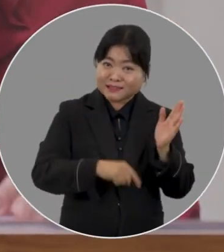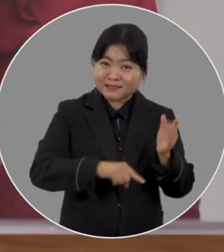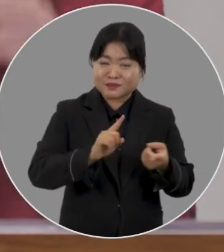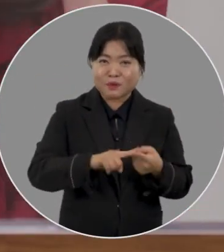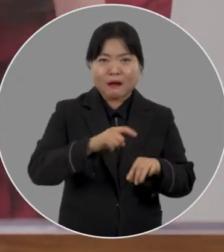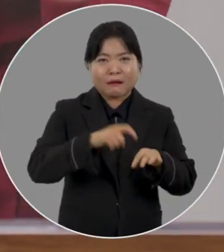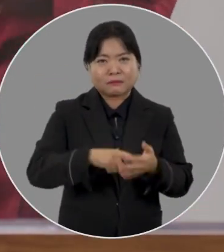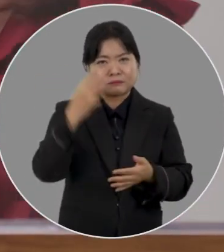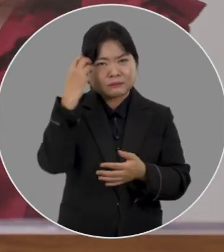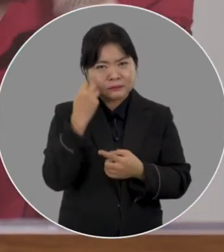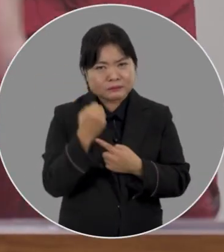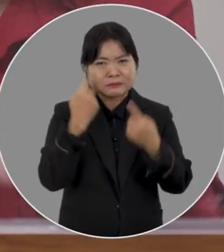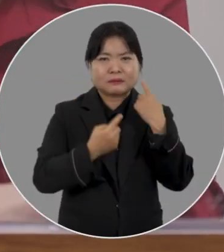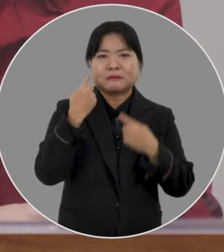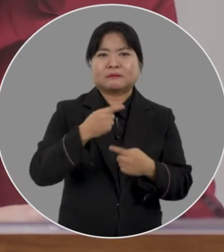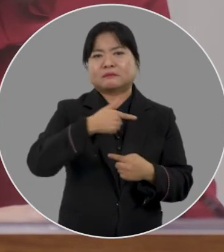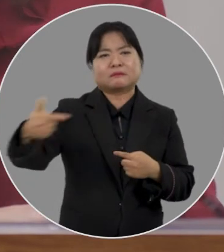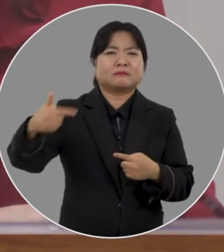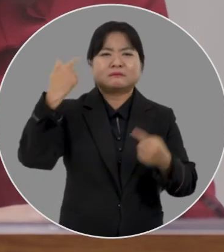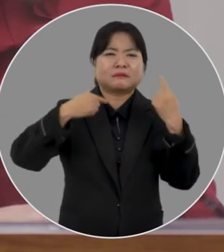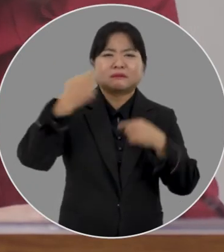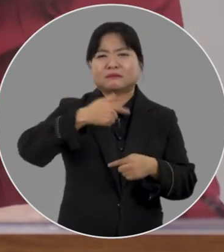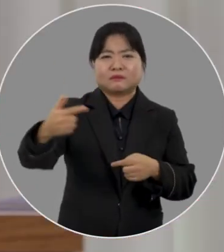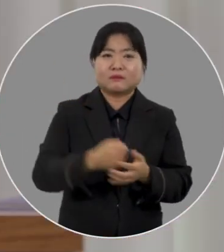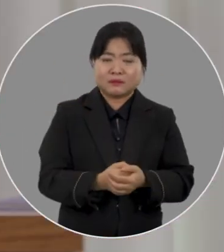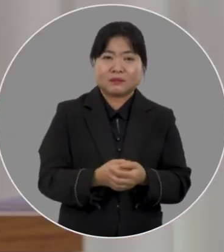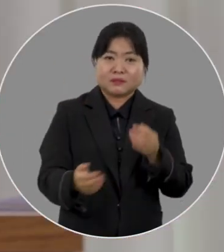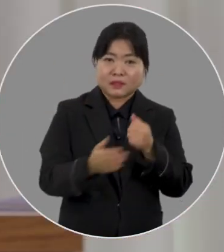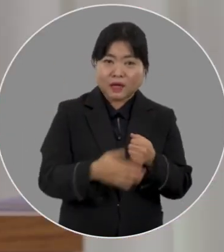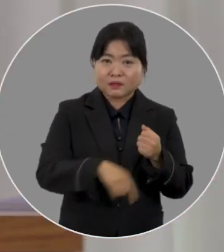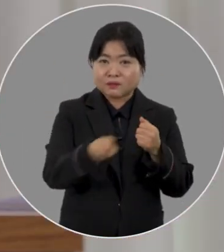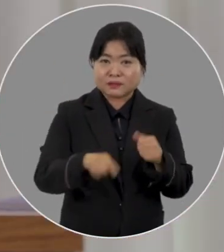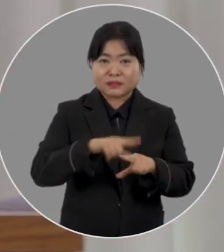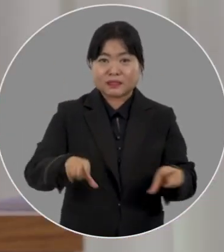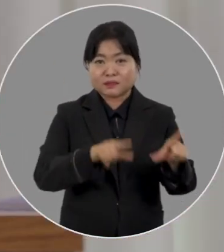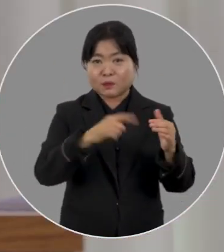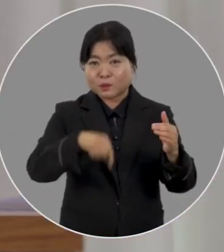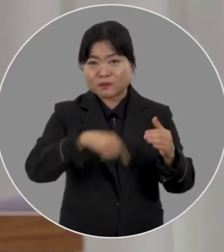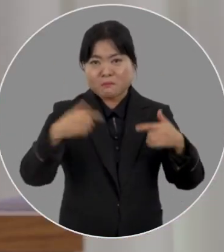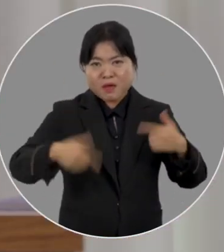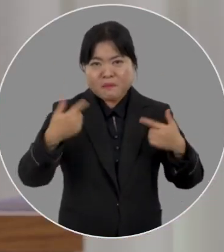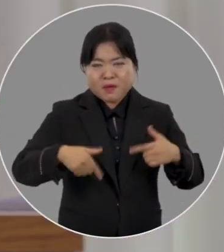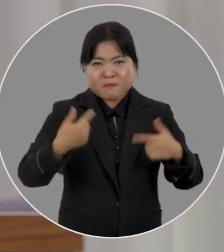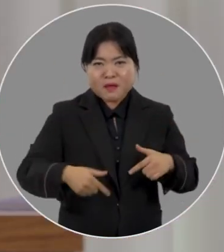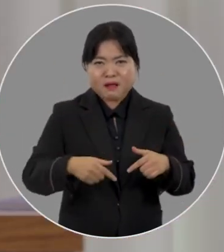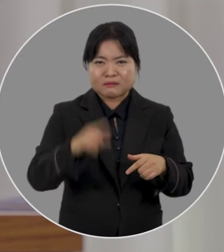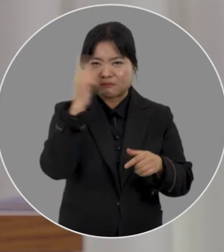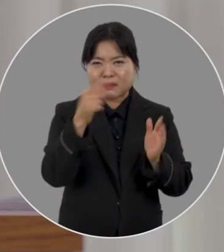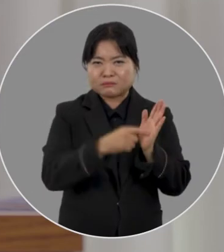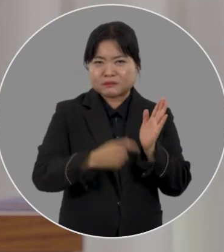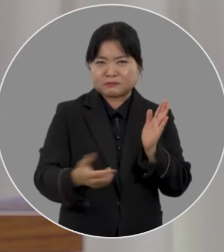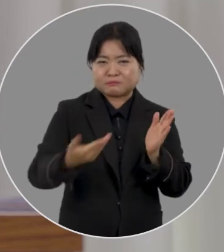가슴속에 내리 얼마나 상처가 컸던지 그러니까 그거를 일상생활 속에서 매일 받는 연예인들